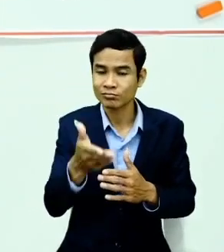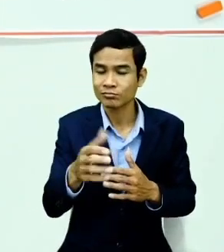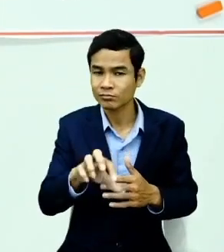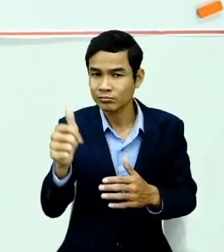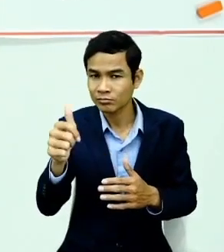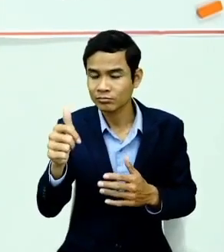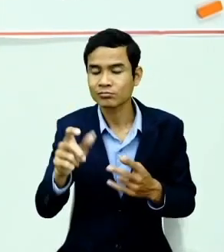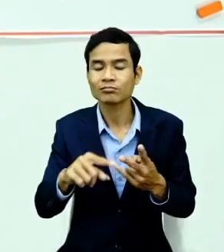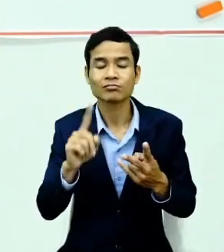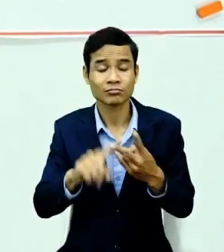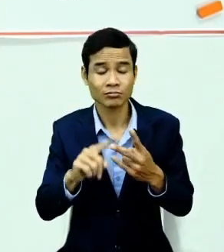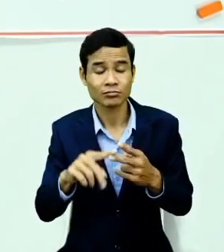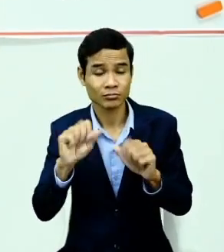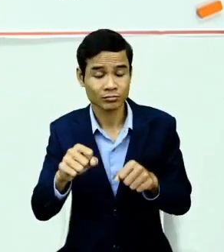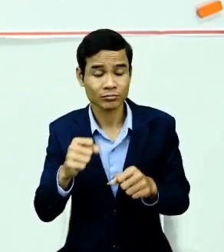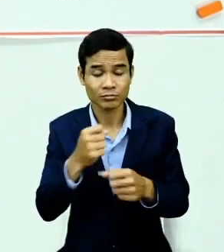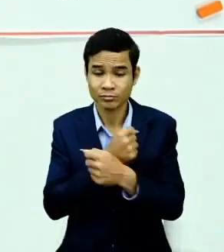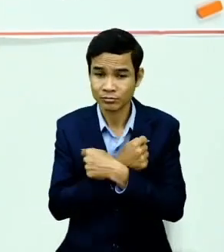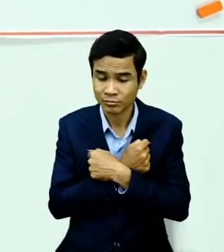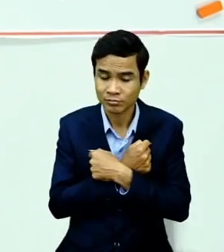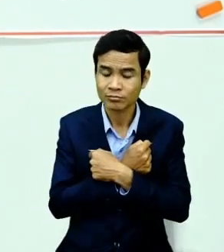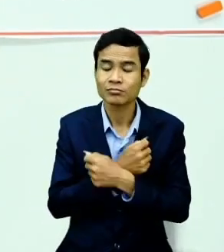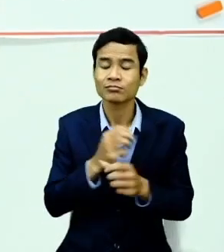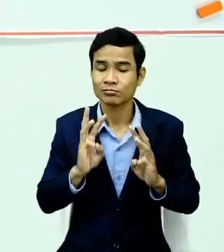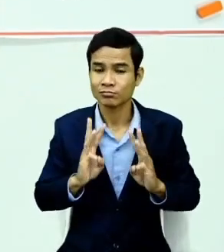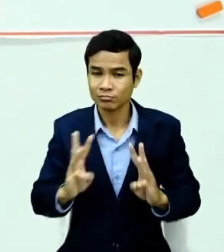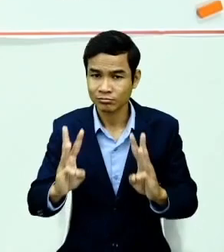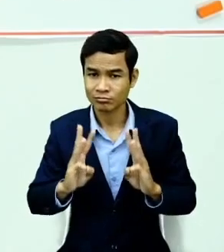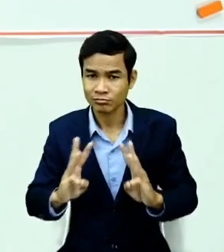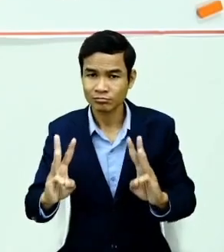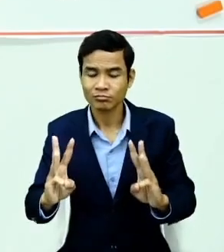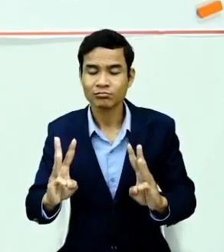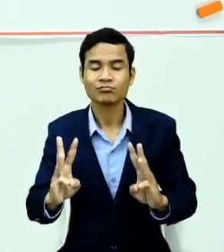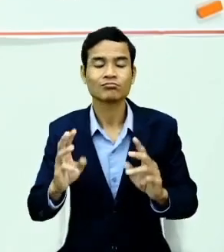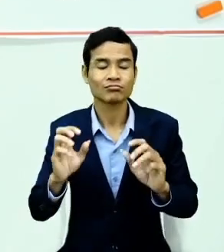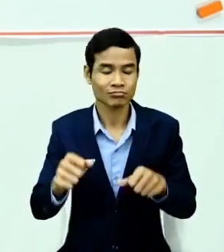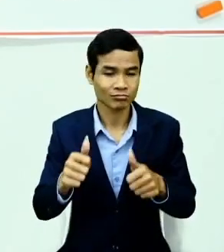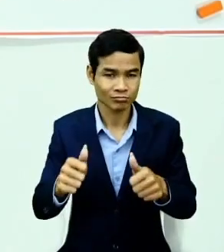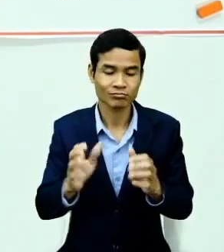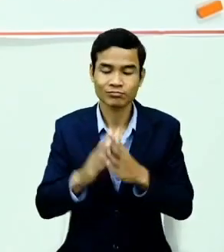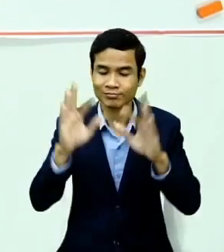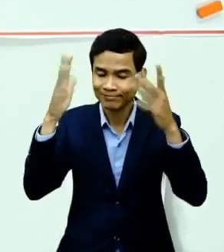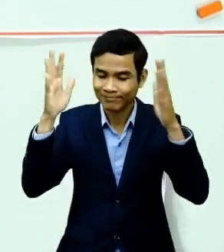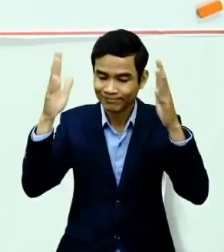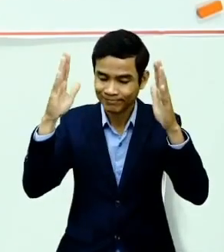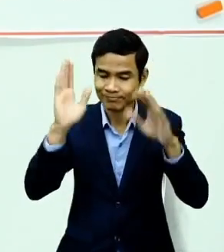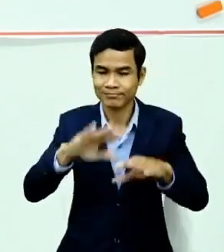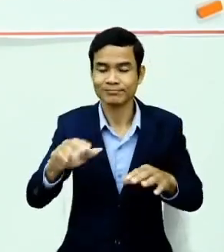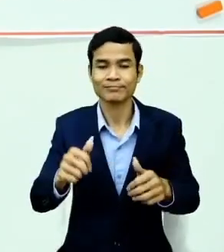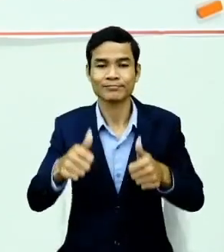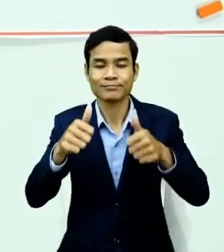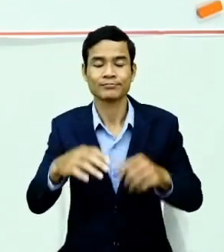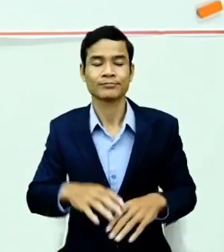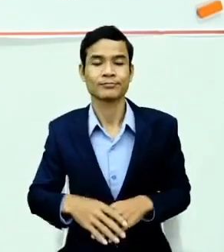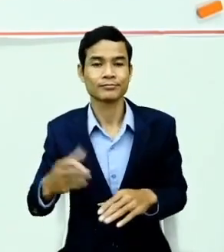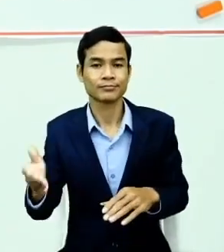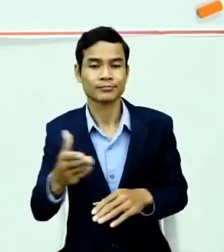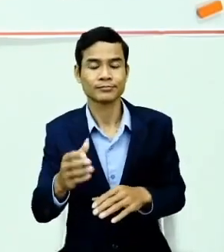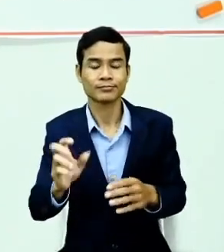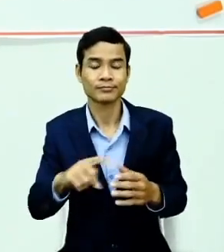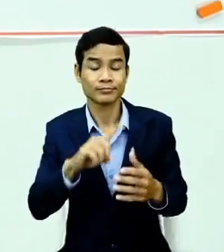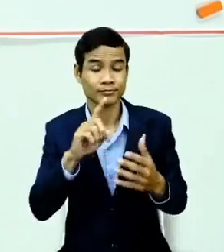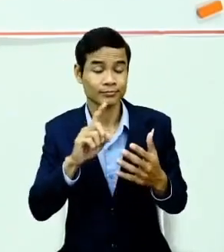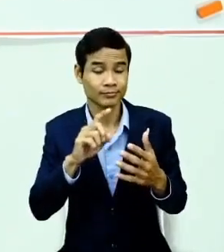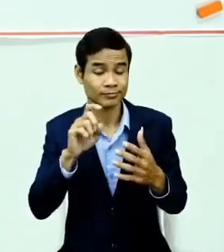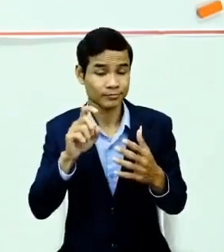chá cứ chơi sờ lạnh nâng yộc yộc khnì nè con nó chá lọn na thế đây con hai mươi tiệt con chá chẳng cái suy này cứ